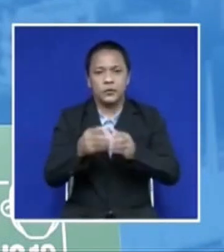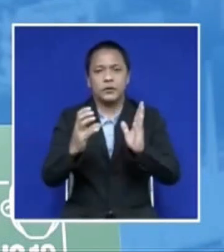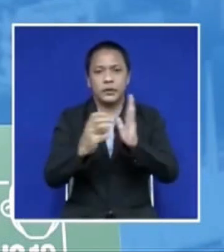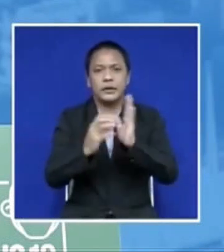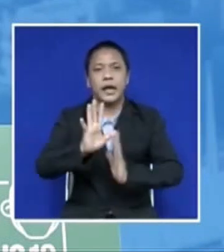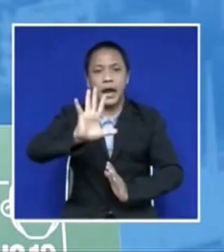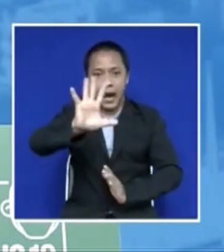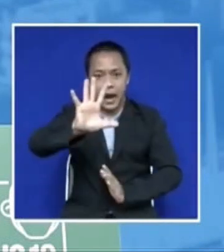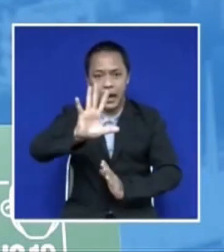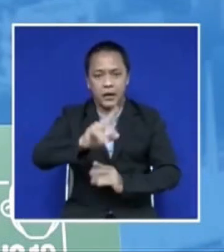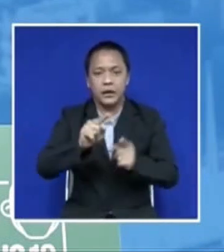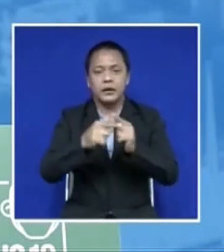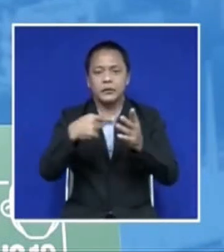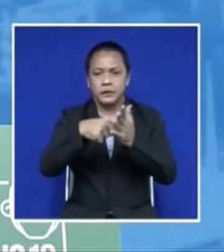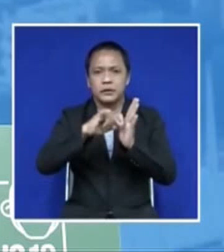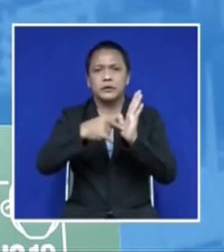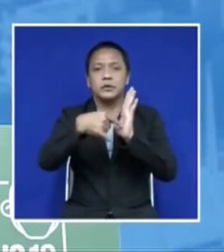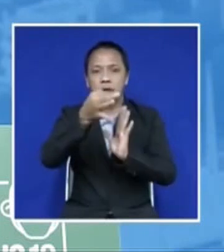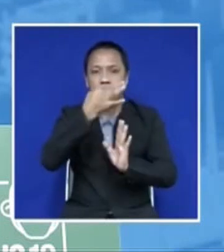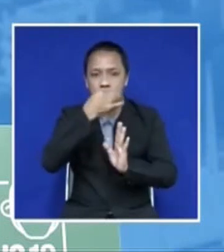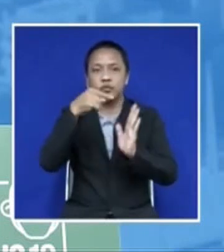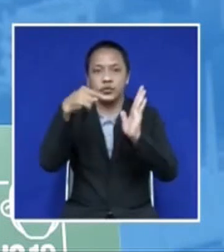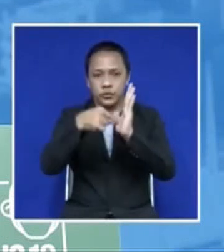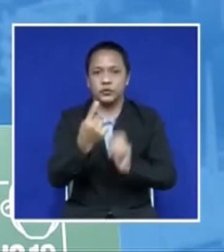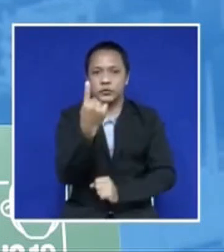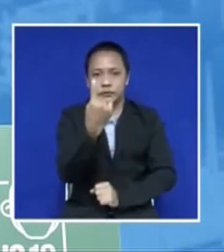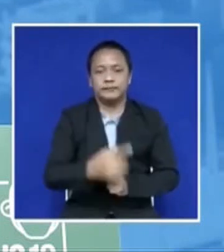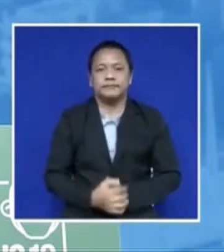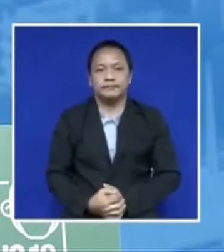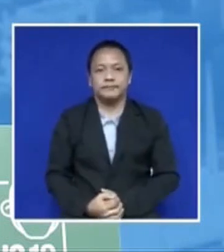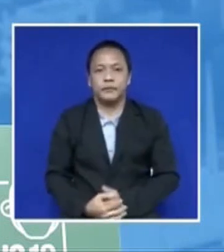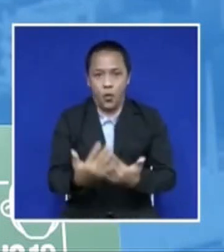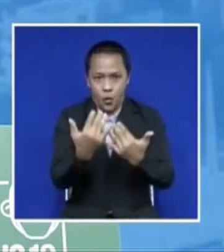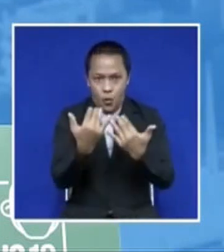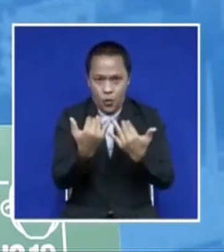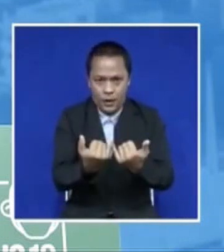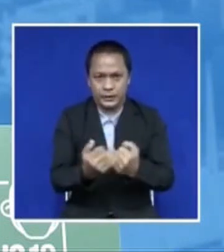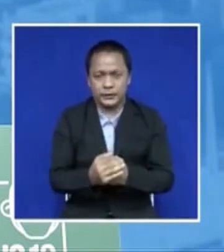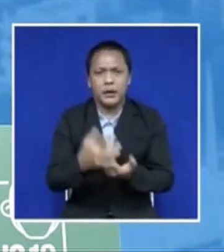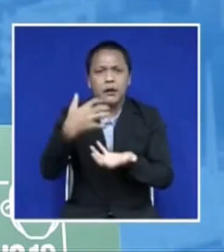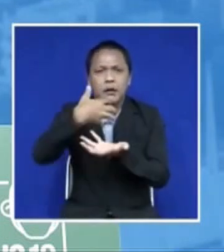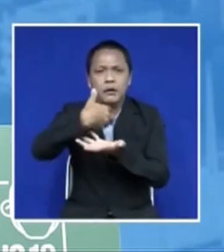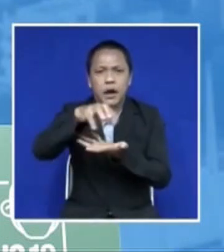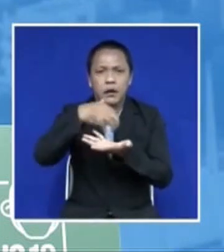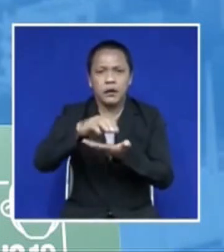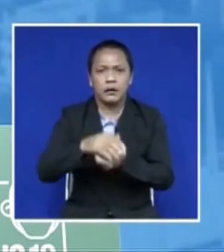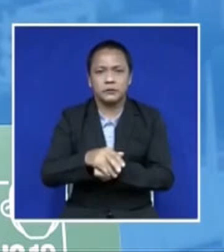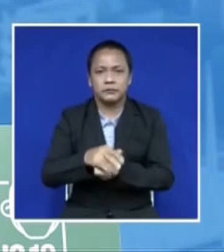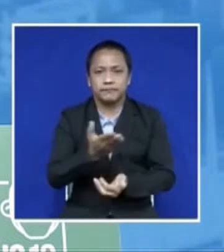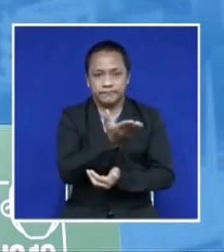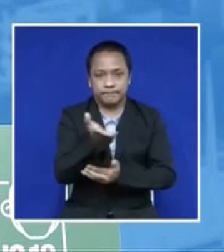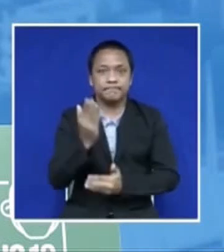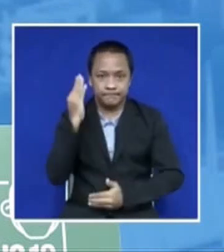แพกุ้งอ่ะนะมีการติดเชื้อในญาติผู้ใกล้ชิดแล้วก็บรรดาลูกจงลูกจ้างรวมไปถึงผู้ที่ไปซื้อสินค้ากับแผง